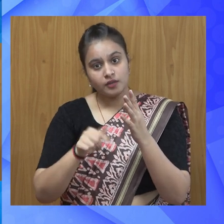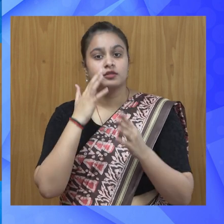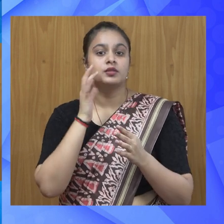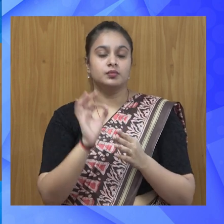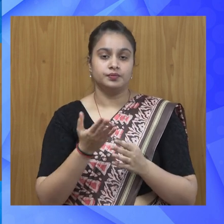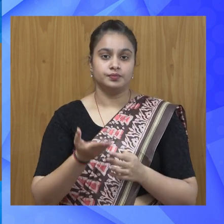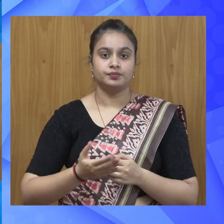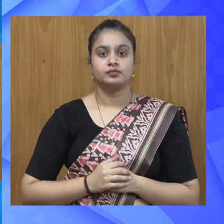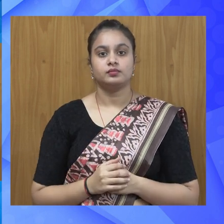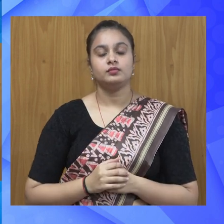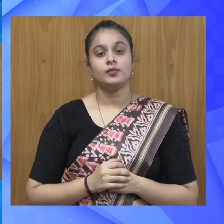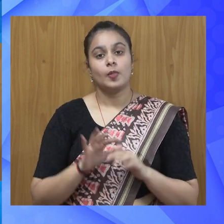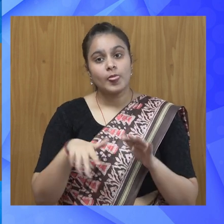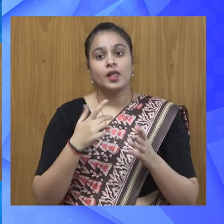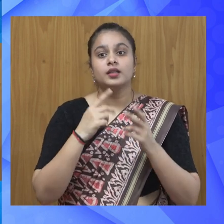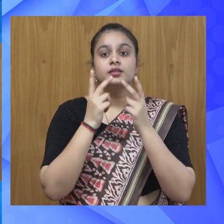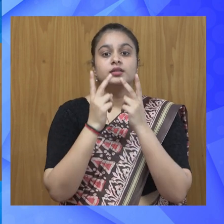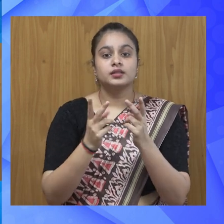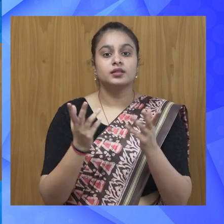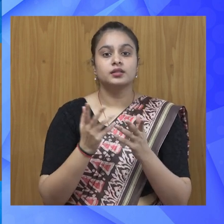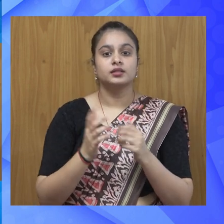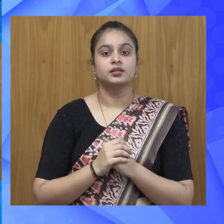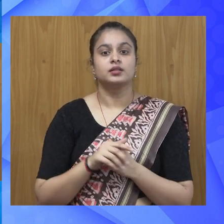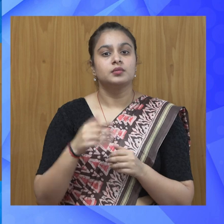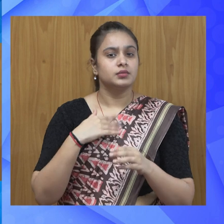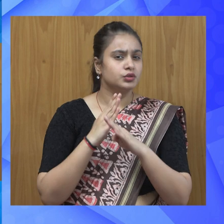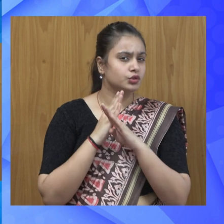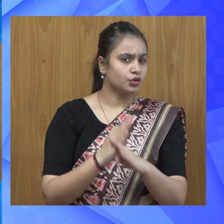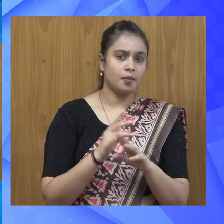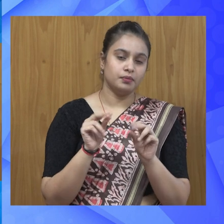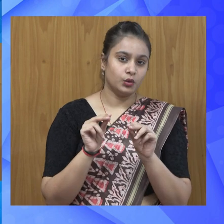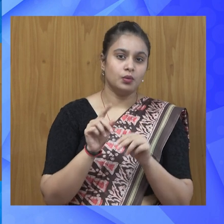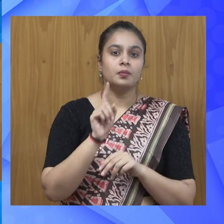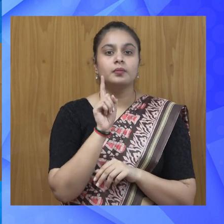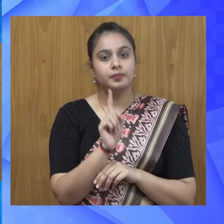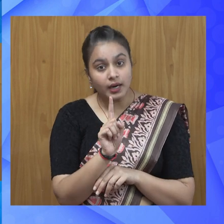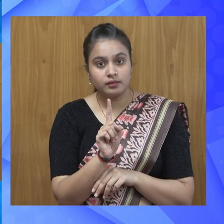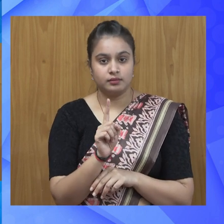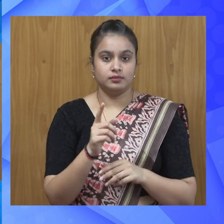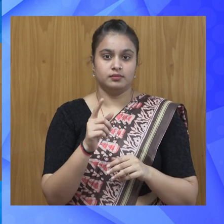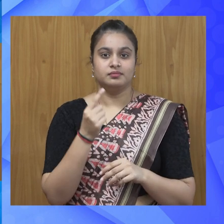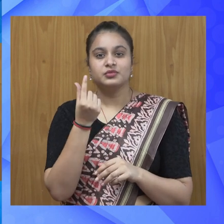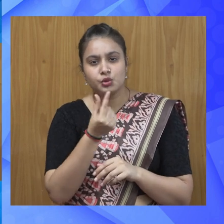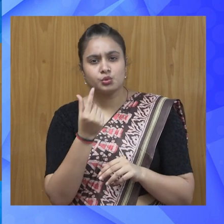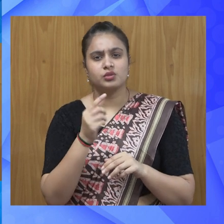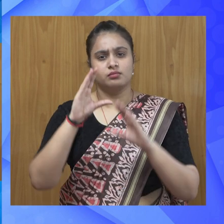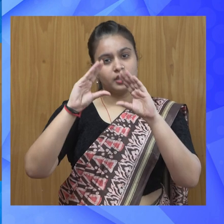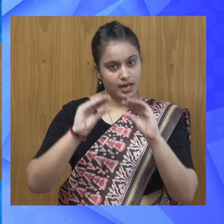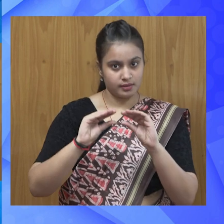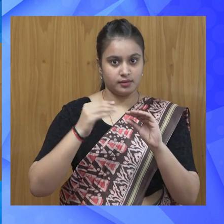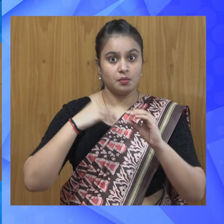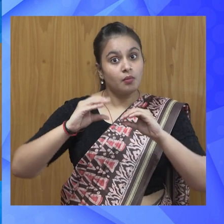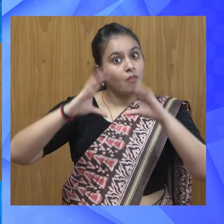इसको समझना, और हमें देखना है कि हम ये नहीं कहते कि आप बिल्कुल बंद कर दीजिए, लेकिन हम ये कहते हैं हेल्दी यूज ऑफ